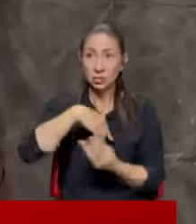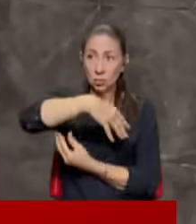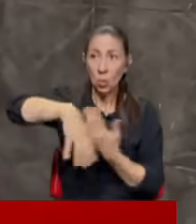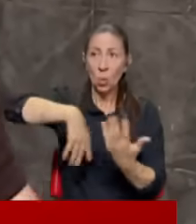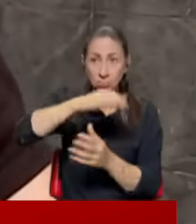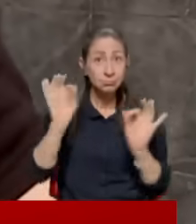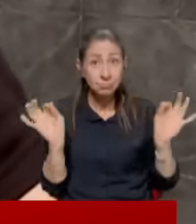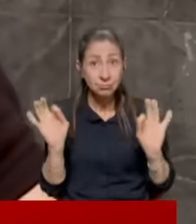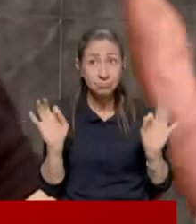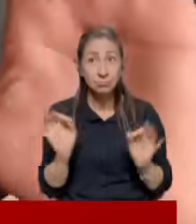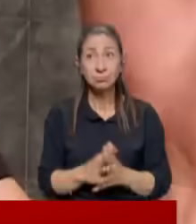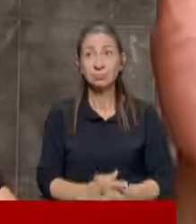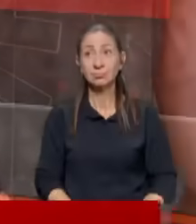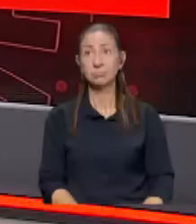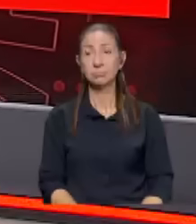dönüyor değil mi?